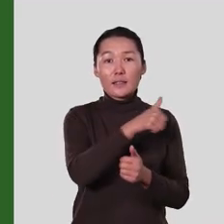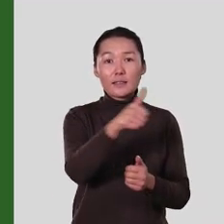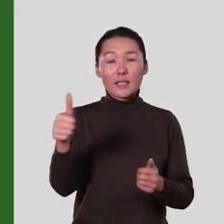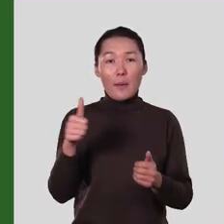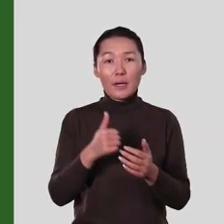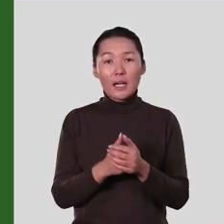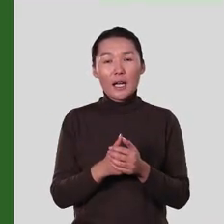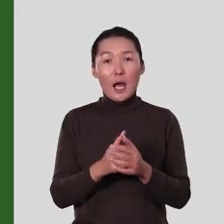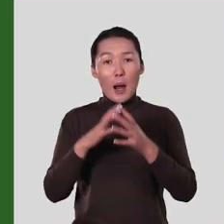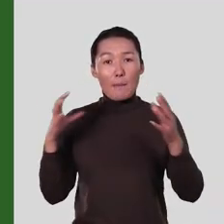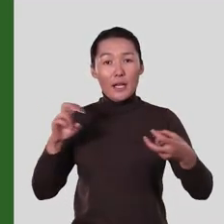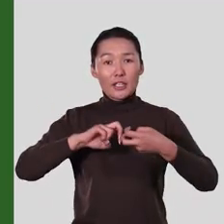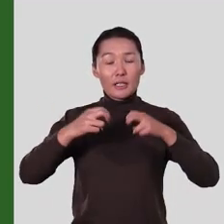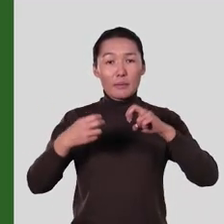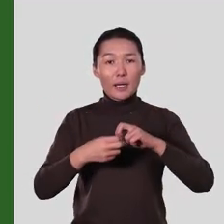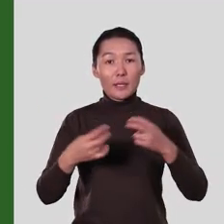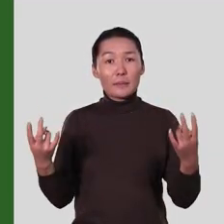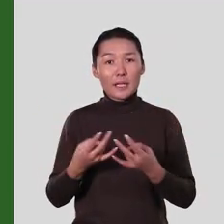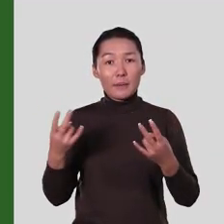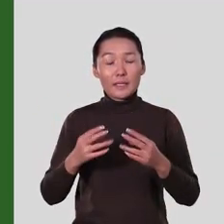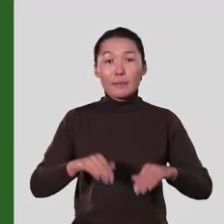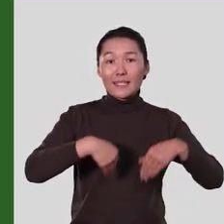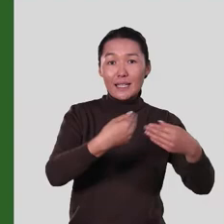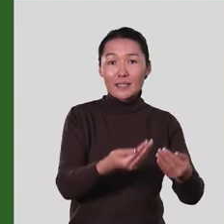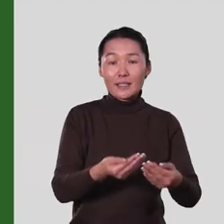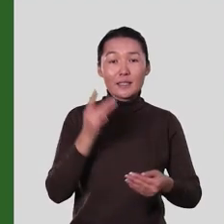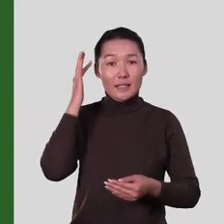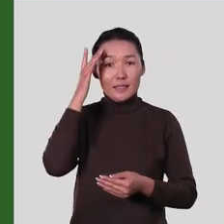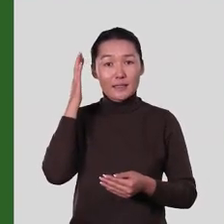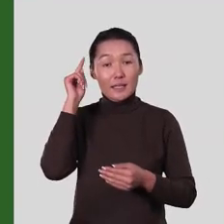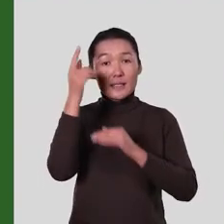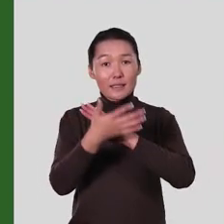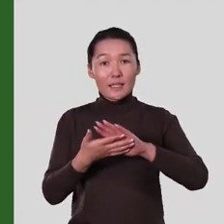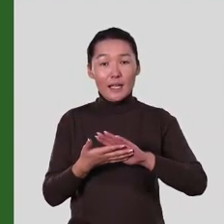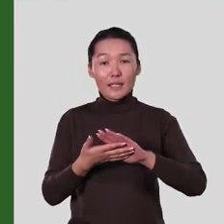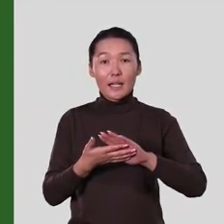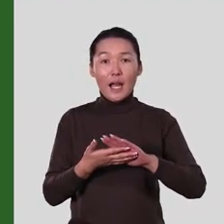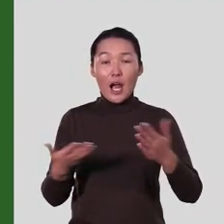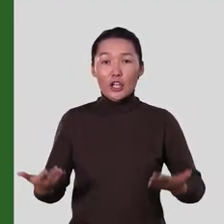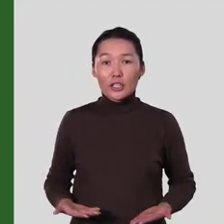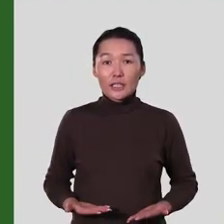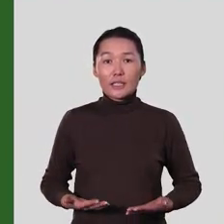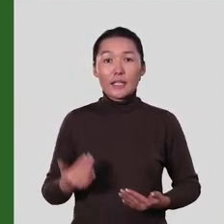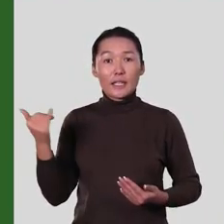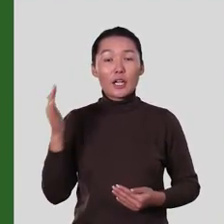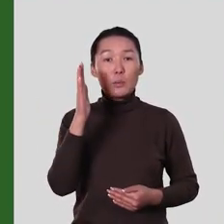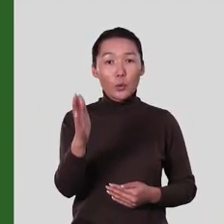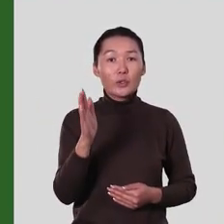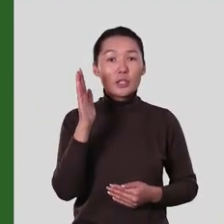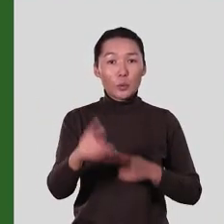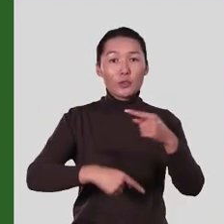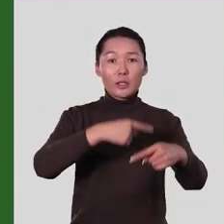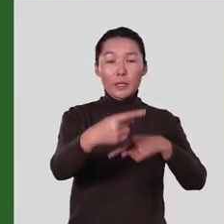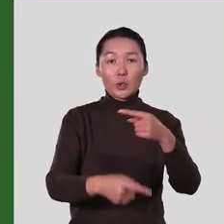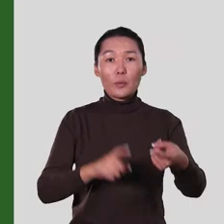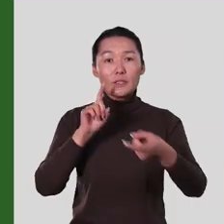– необходимость довести до сознания местных жителей, что их будущее, будущее их потомства связано